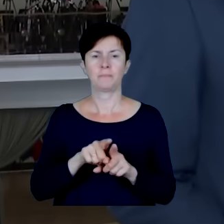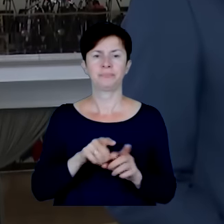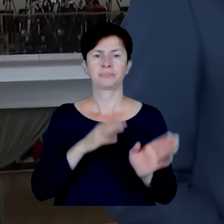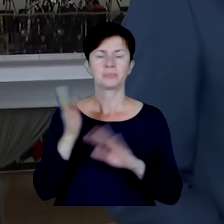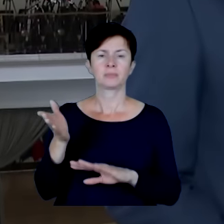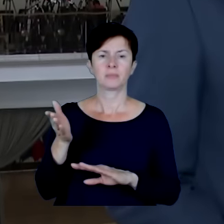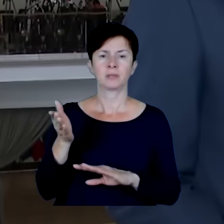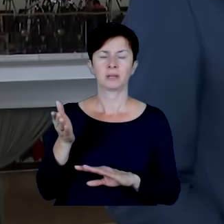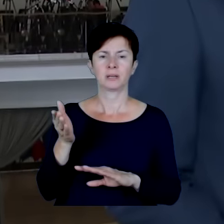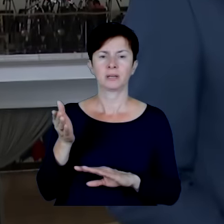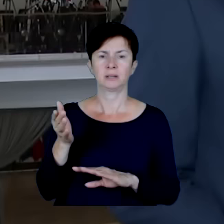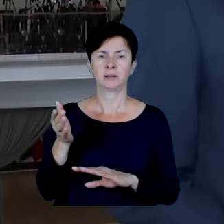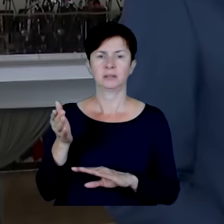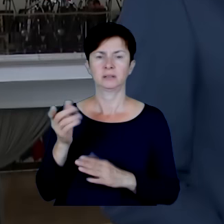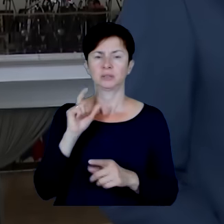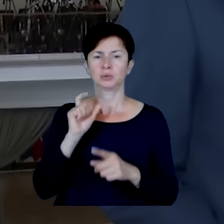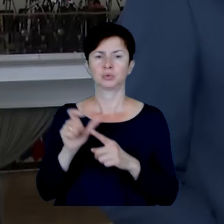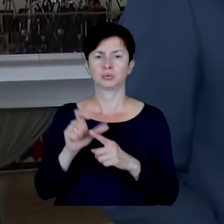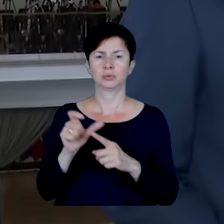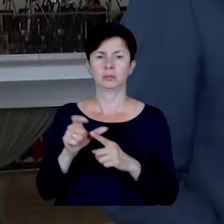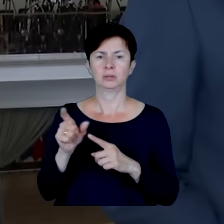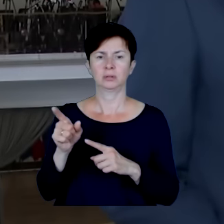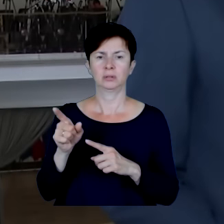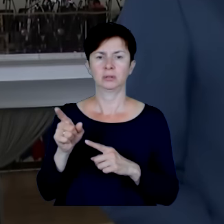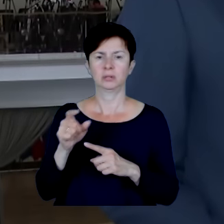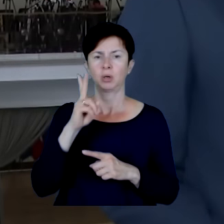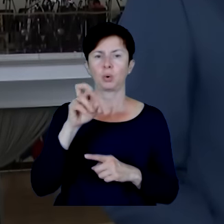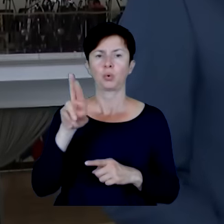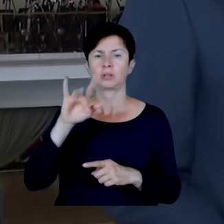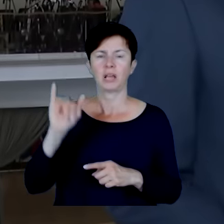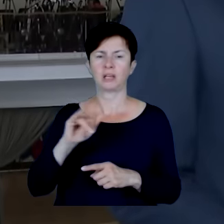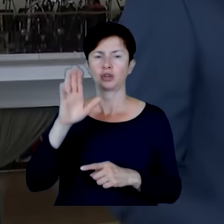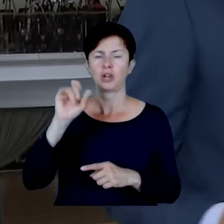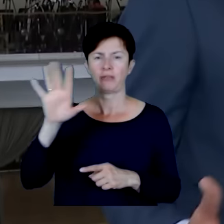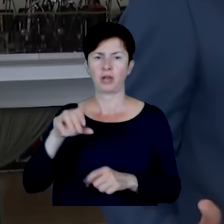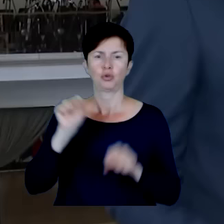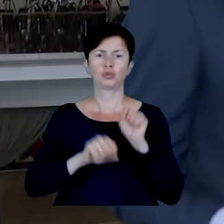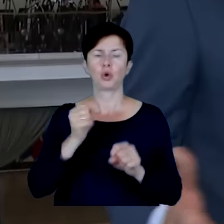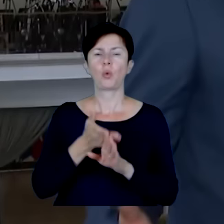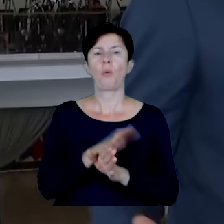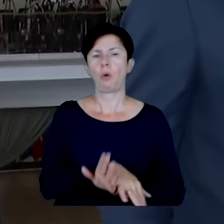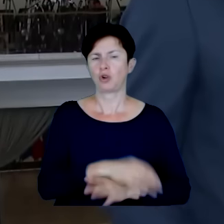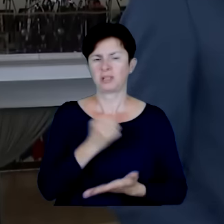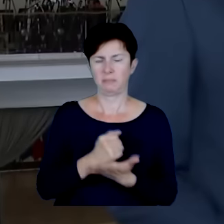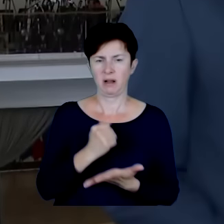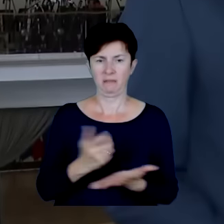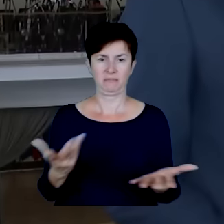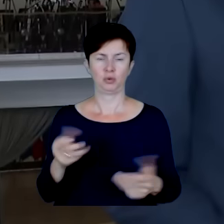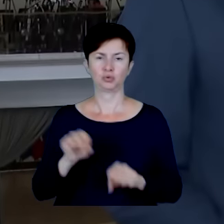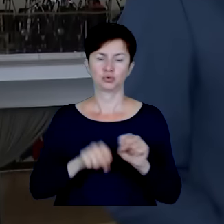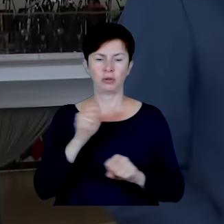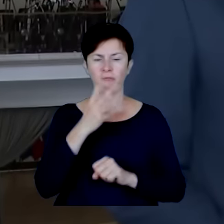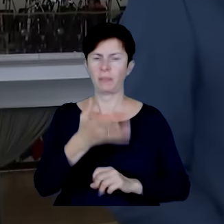postępowanie w sprawie słów Kurdej Szatan. Sądy nie dopatrzyły się tutaj w tym wypadku